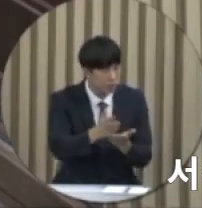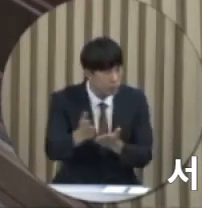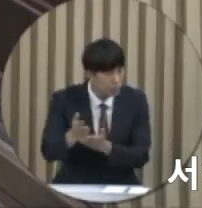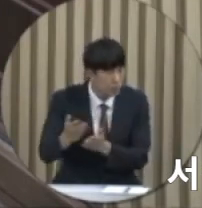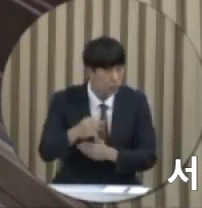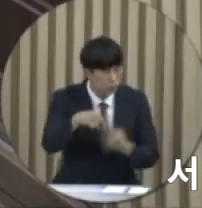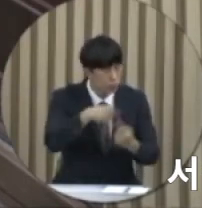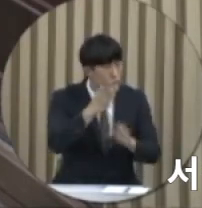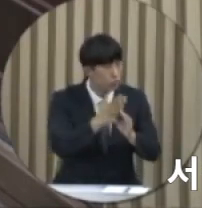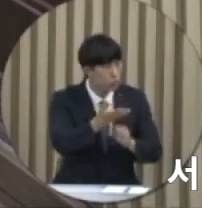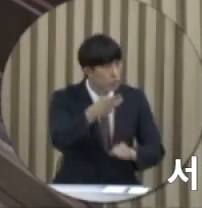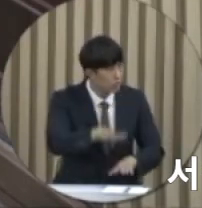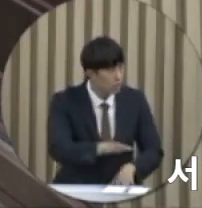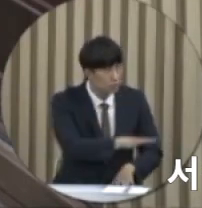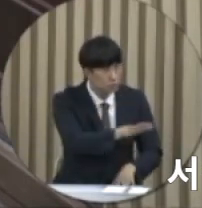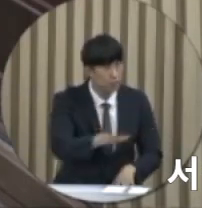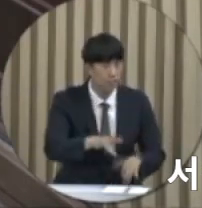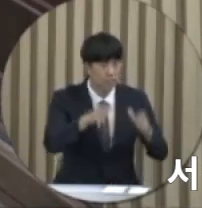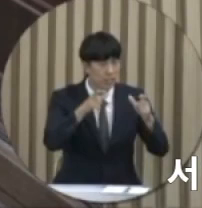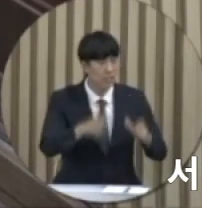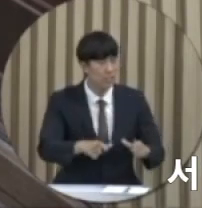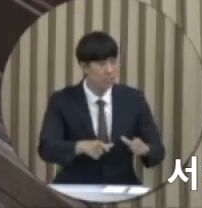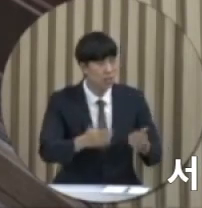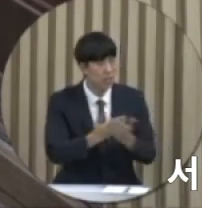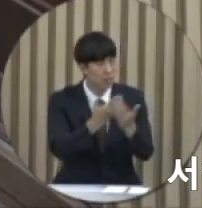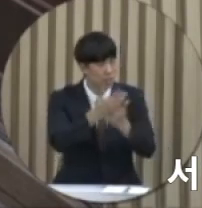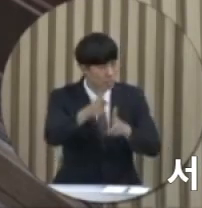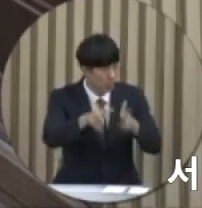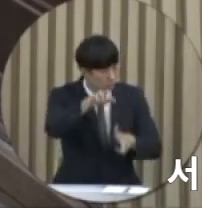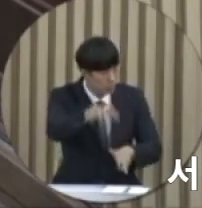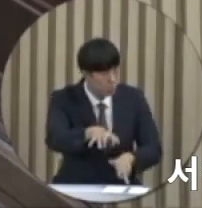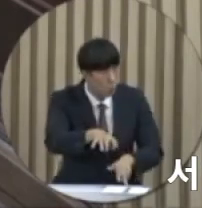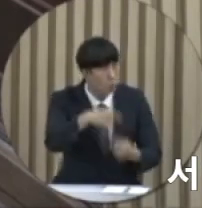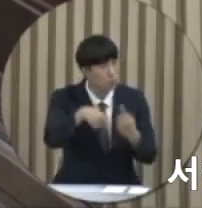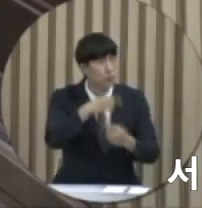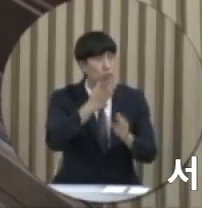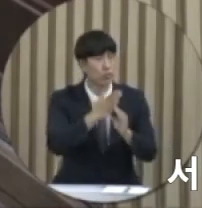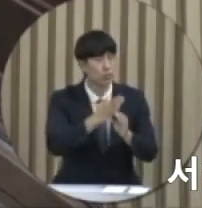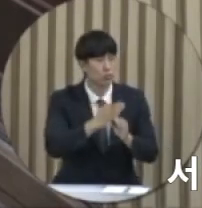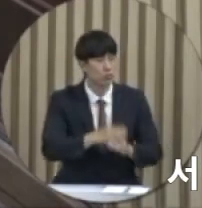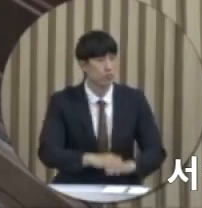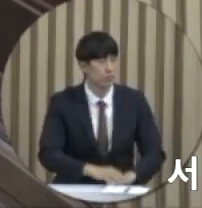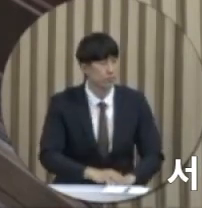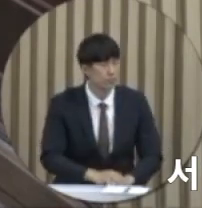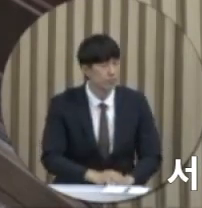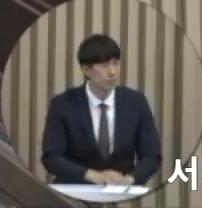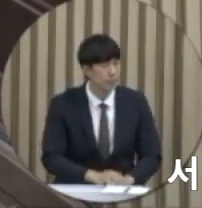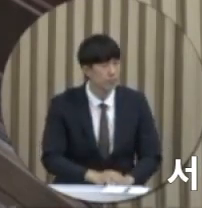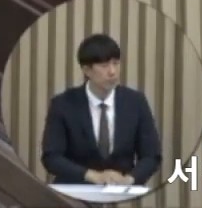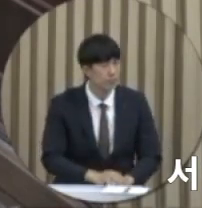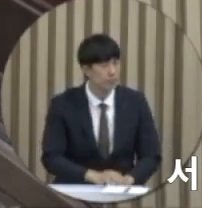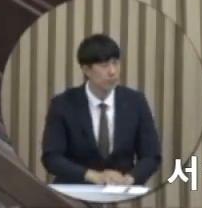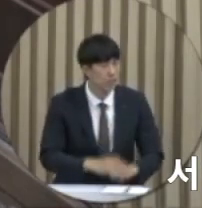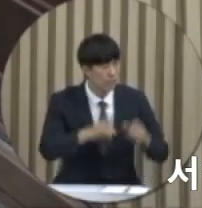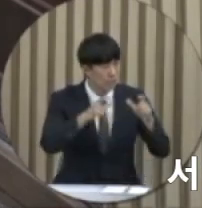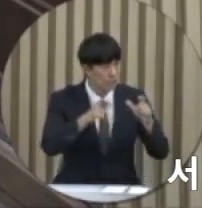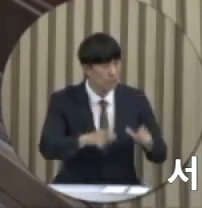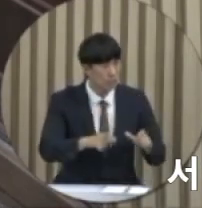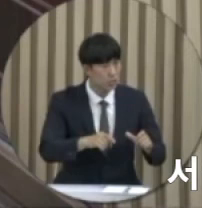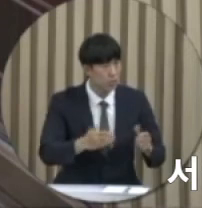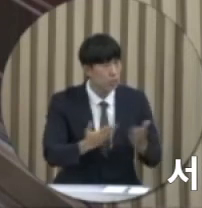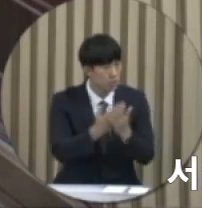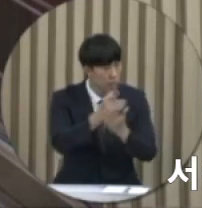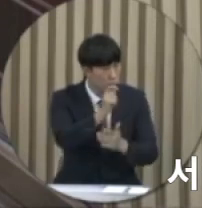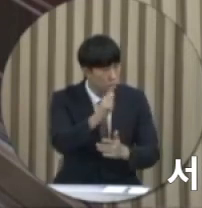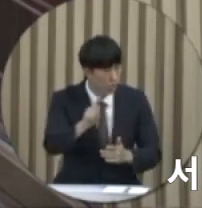운영하는데 저희는 지역 개발 사업소로 운영합니다. 저희도 소체계로 운영하지만 지역 개발과가 메인이